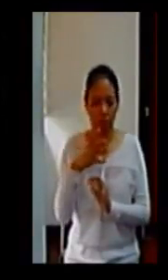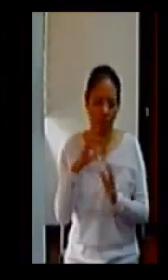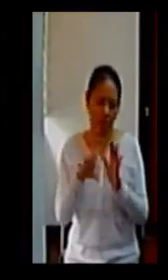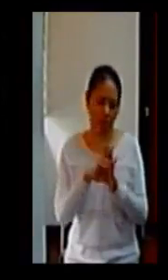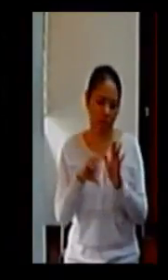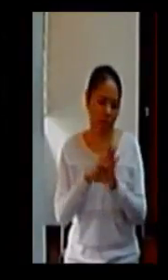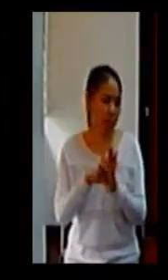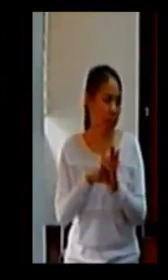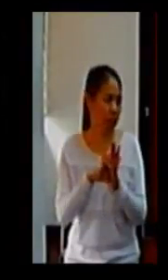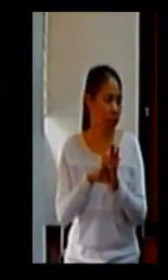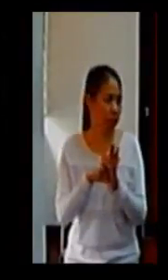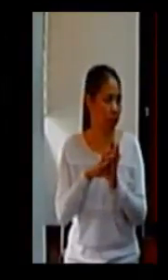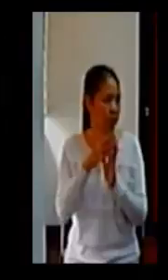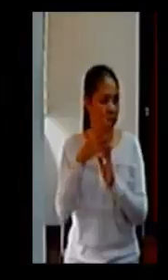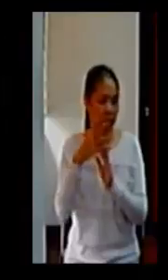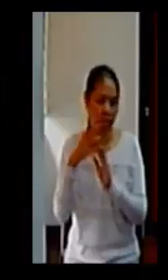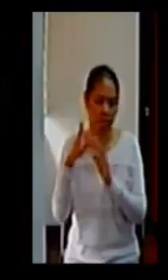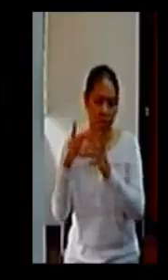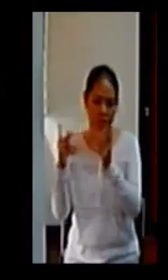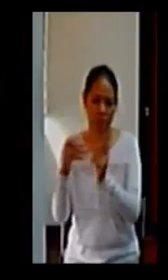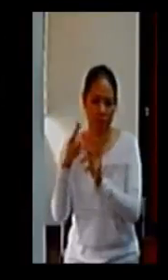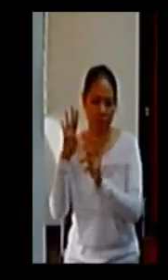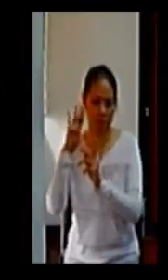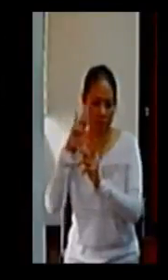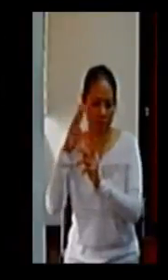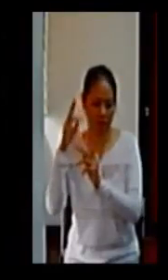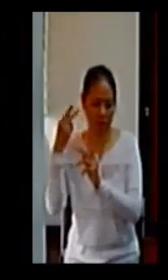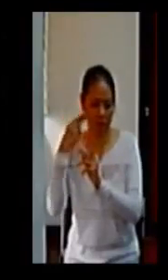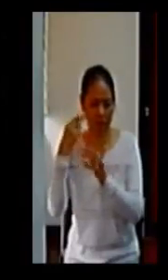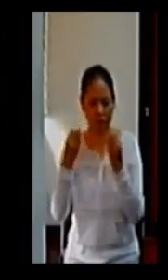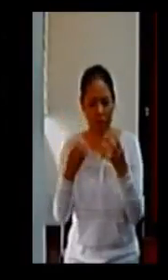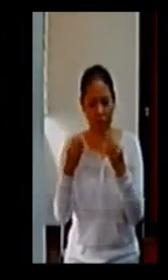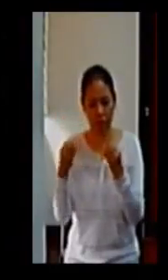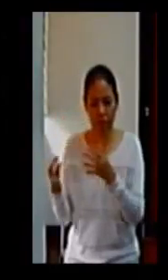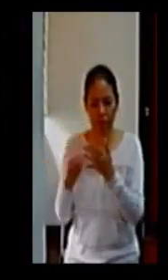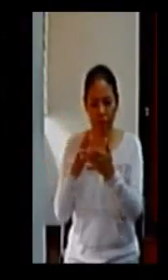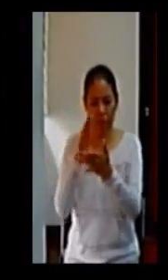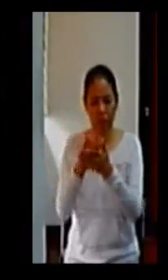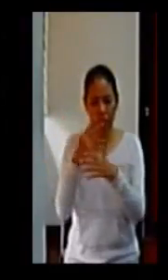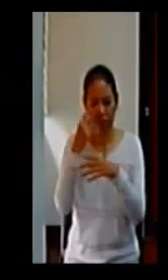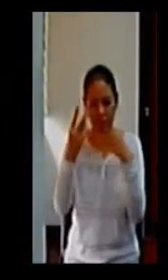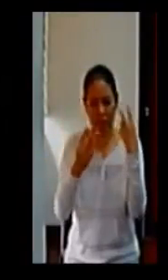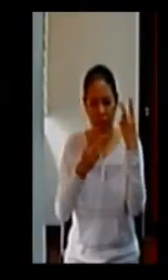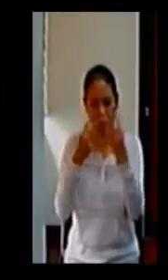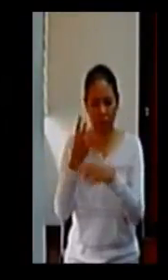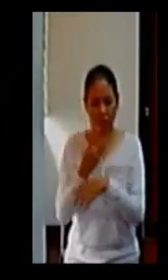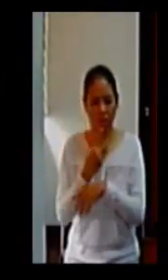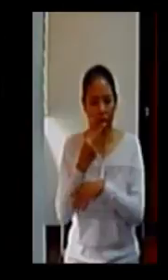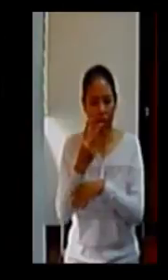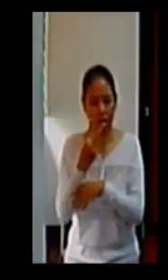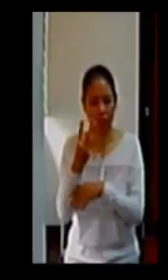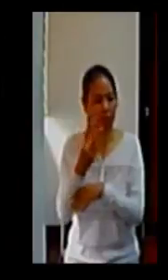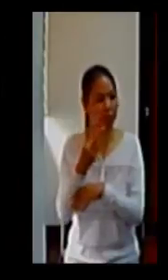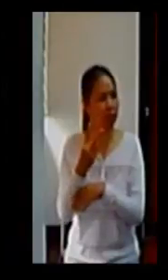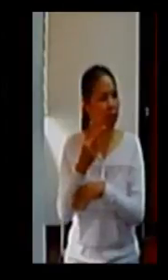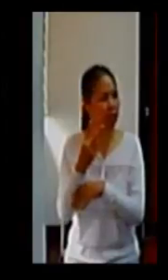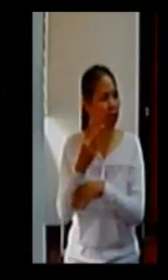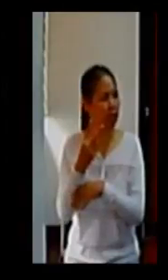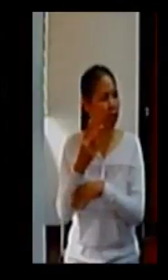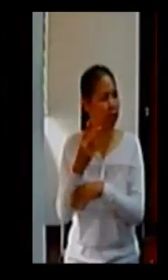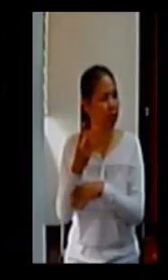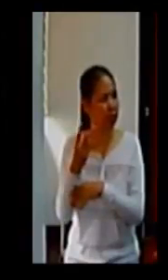sa kanila, maraming pumupuntang mga bisita. Eh, nakita niya ang potential ng turismo. Sabi niya sa